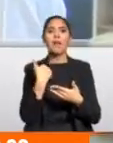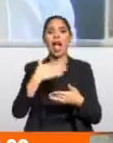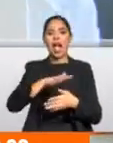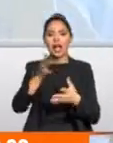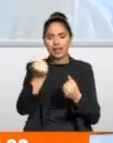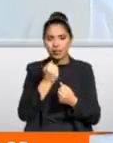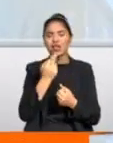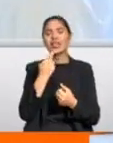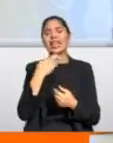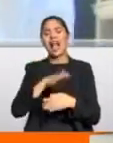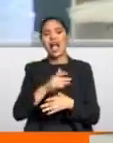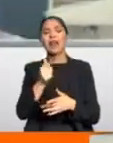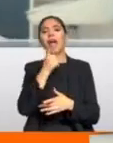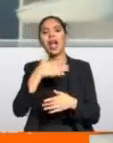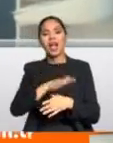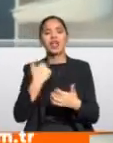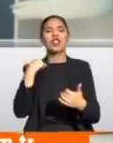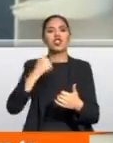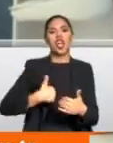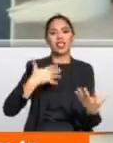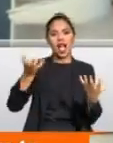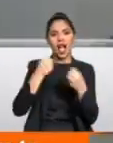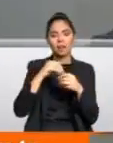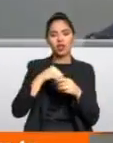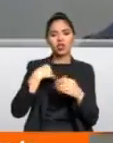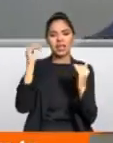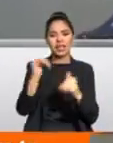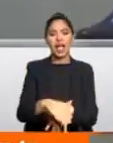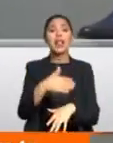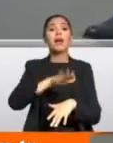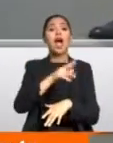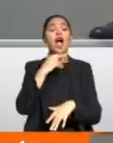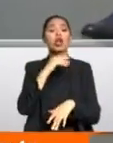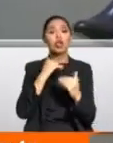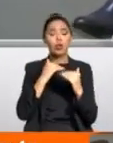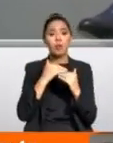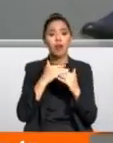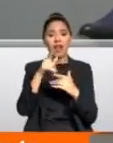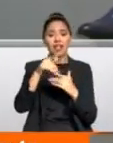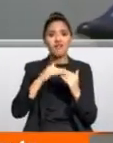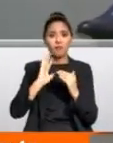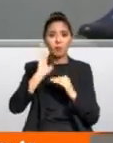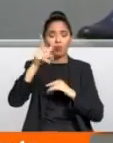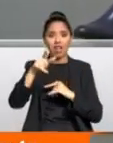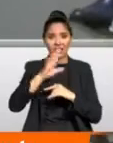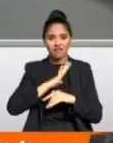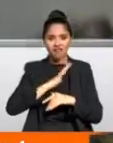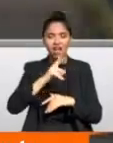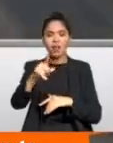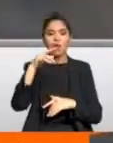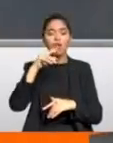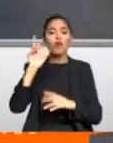ve erkek ayakkabı ve çanta almaya için geldik. Tabii ayak numarası büyük olanlar da bu fuarda unutulmamış.